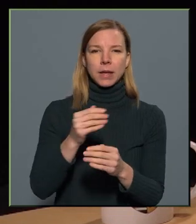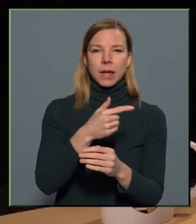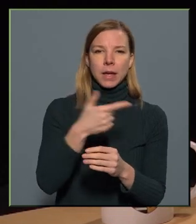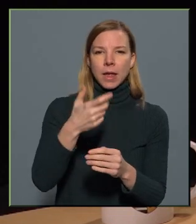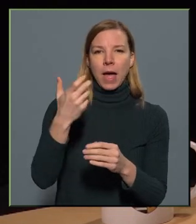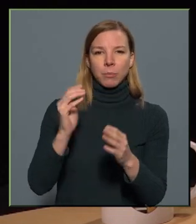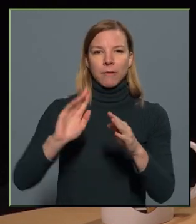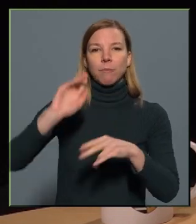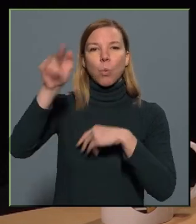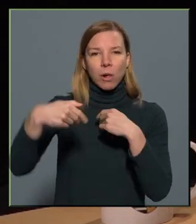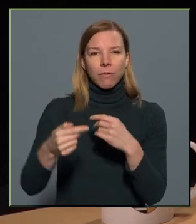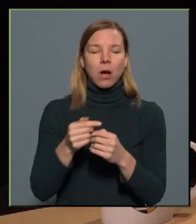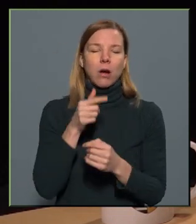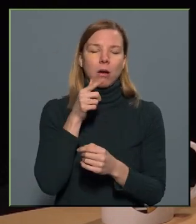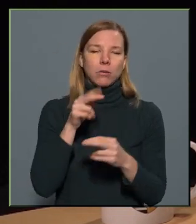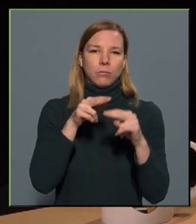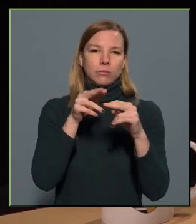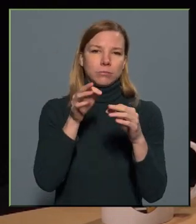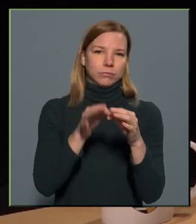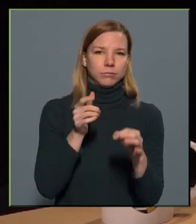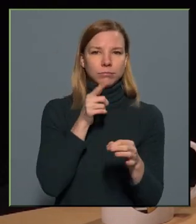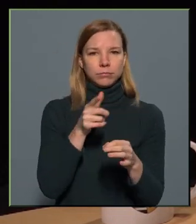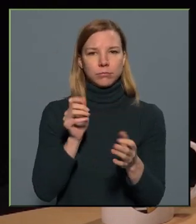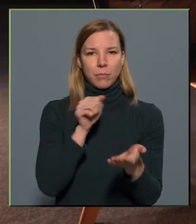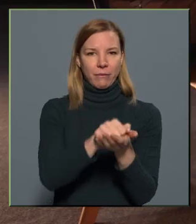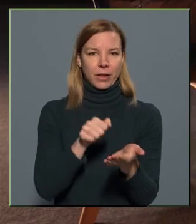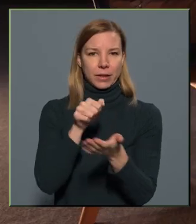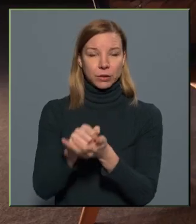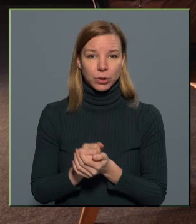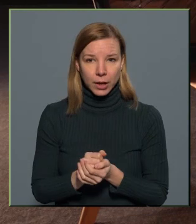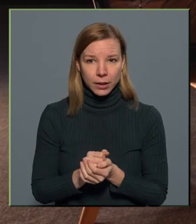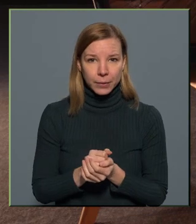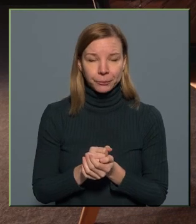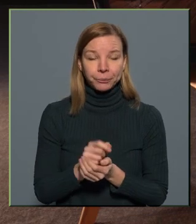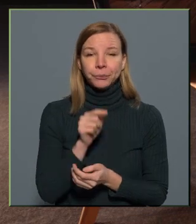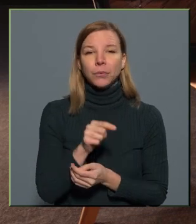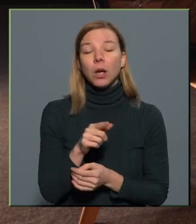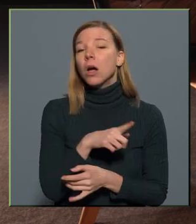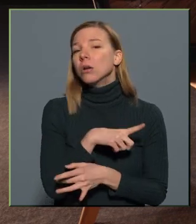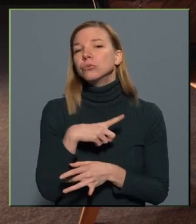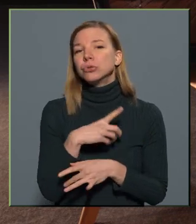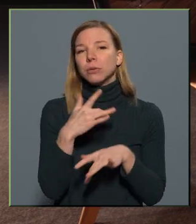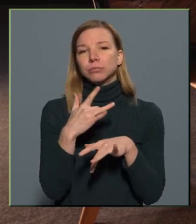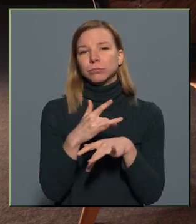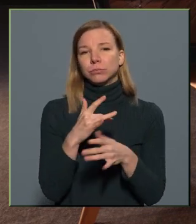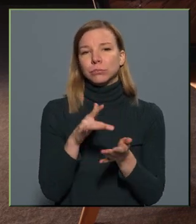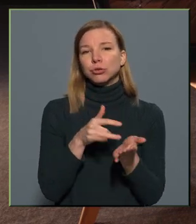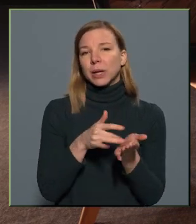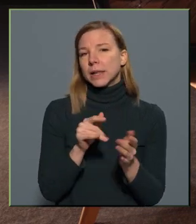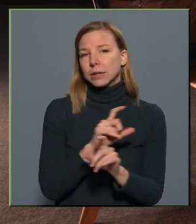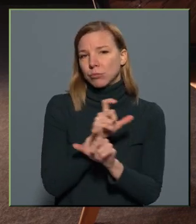esedékes beruházásokat is, tehát azért van tendő ebben az időszakban is. Csak ismétlésképpen, hiszen időről